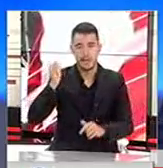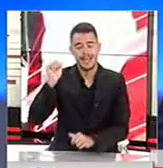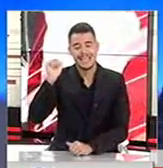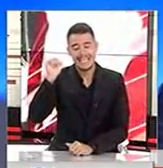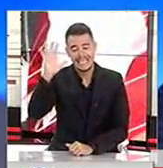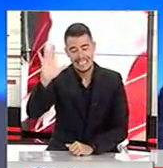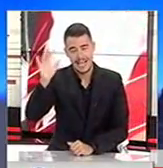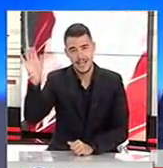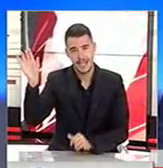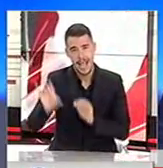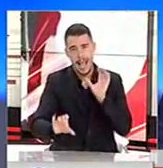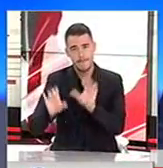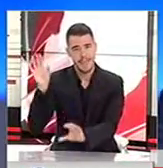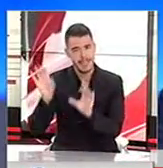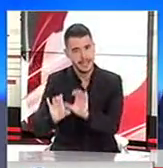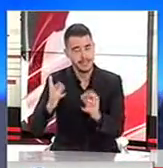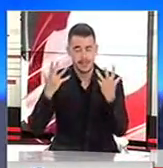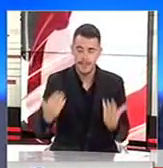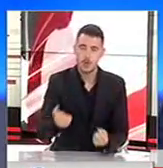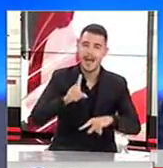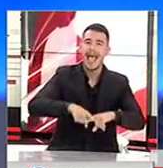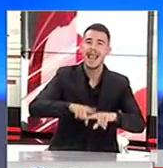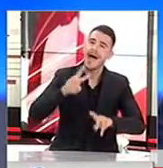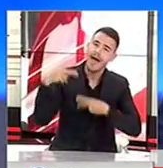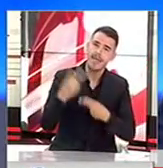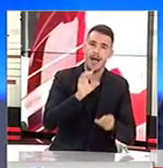που αφορά δηλαδή και εγχώριες επενδύσεις.